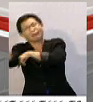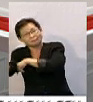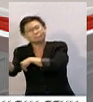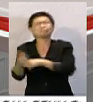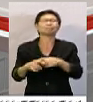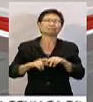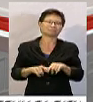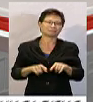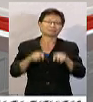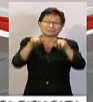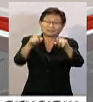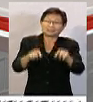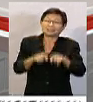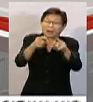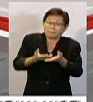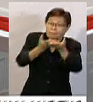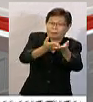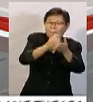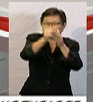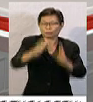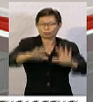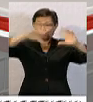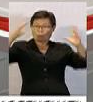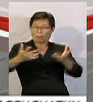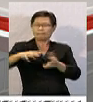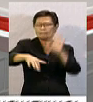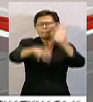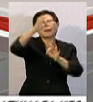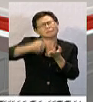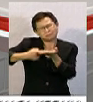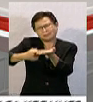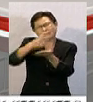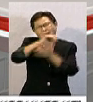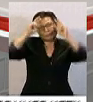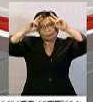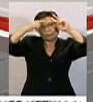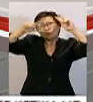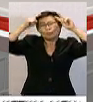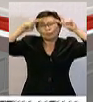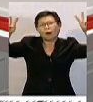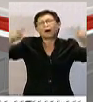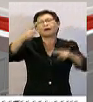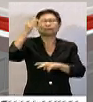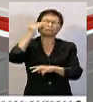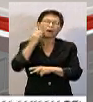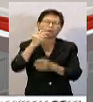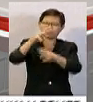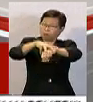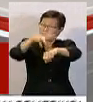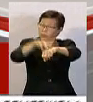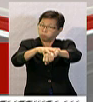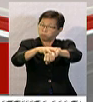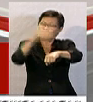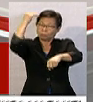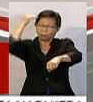Sejajar saranan Perdana Menteri supaya para pemimpin dunia memilih rundingan dan perdamaian, Tun Dr. Mahathir menyuarakan amaran kepada